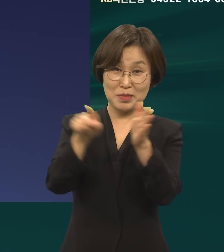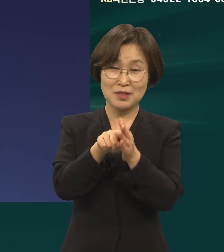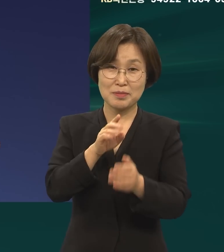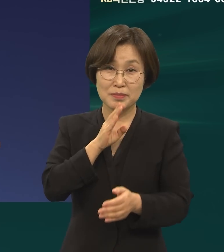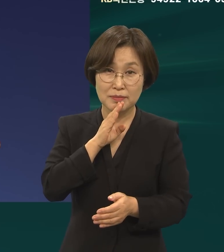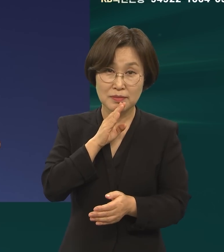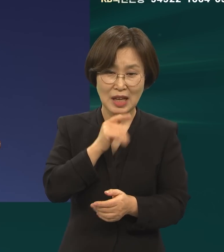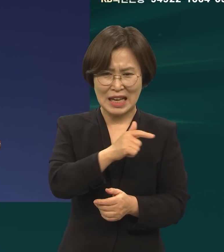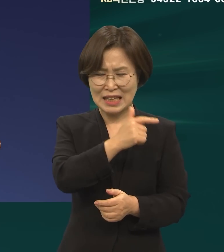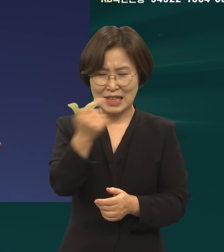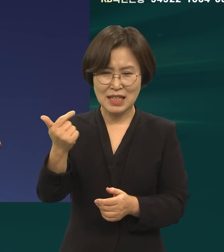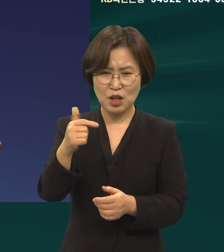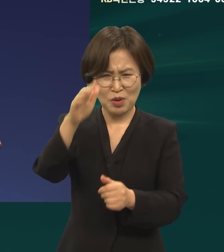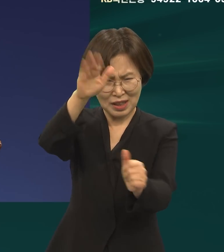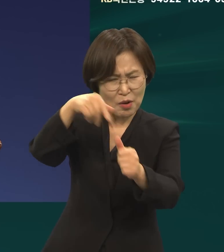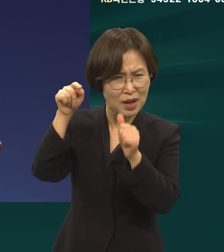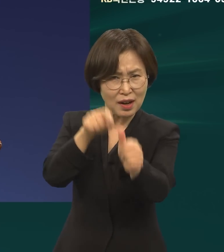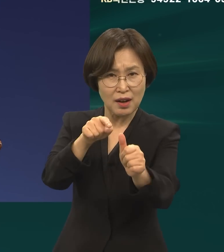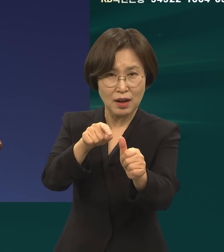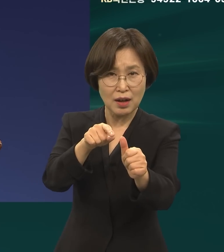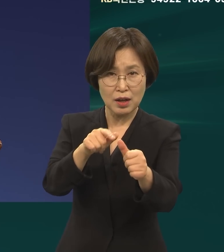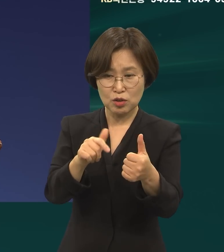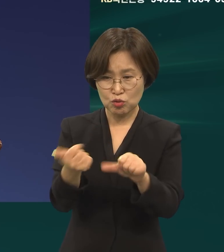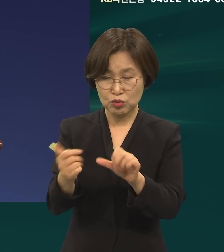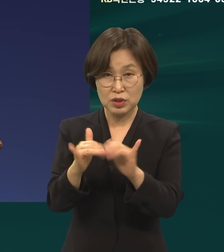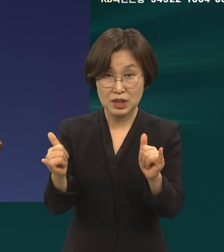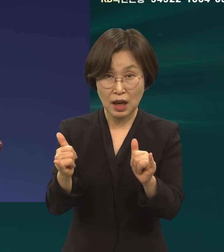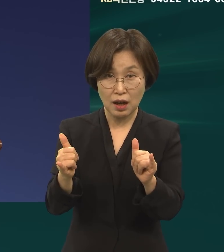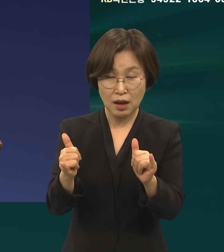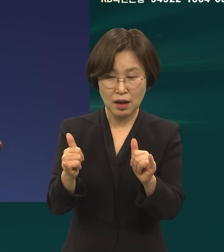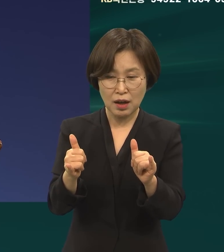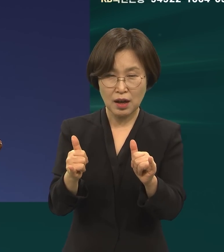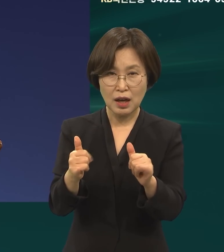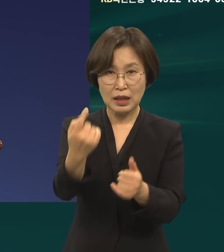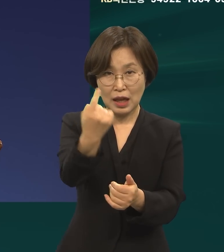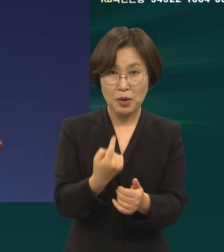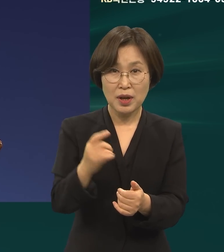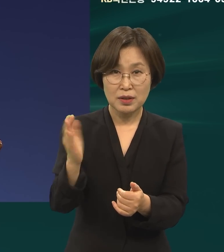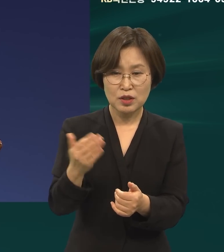나서라 나오너라. 죽은 자가 나와야 돼. 왜? 죽음보다 크시니까